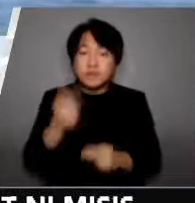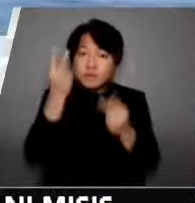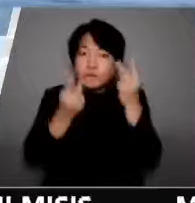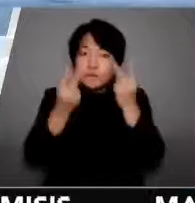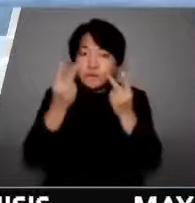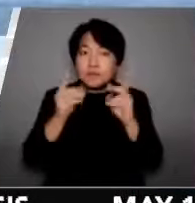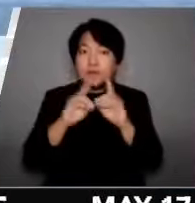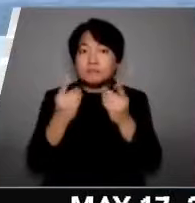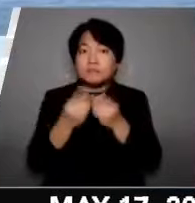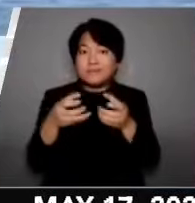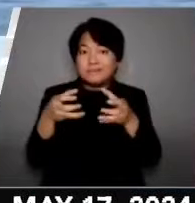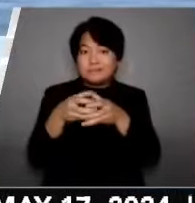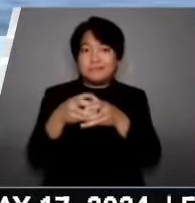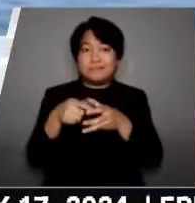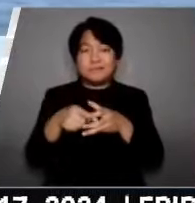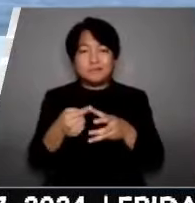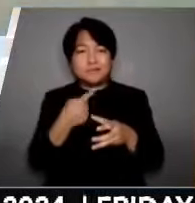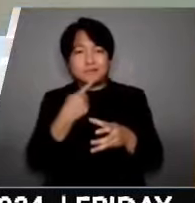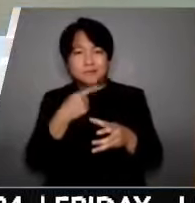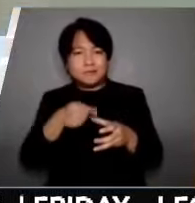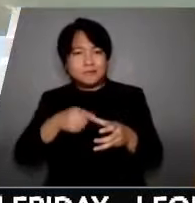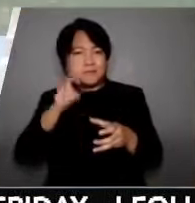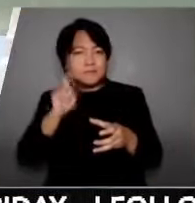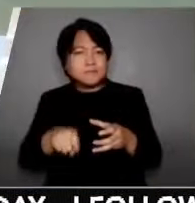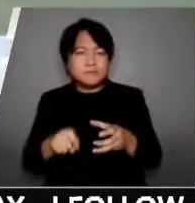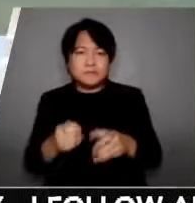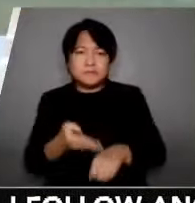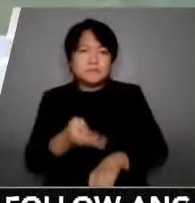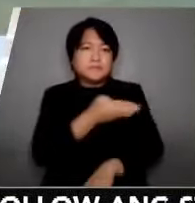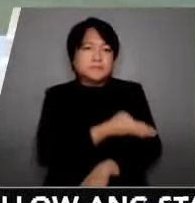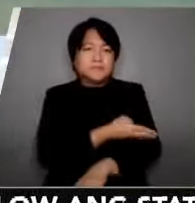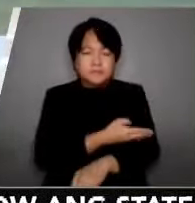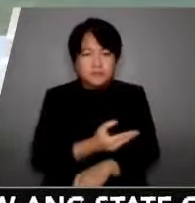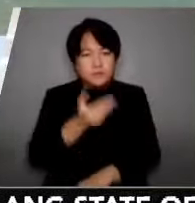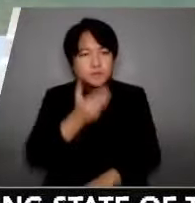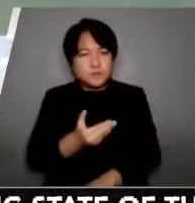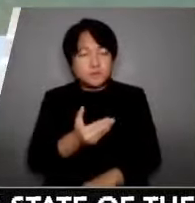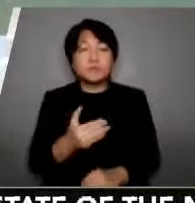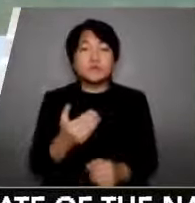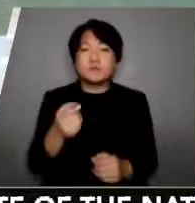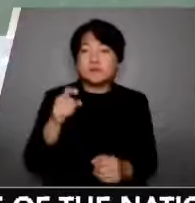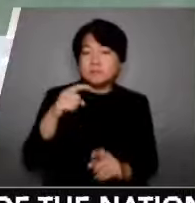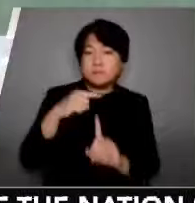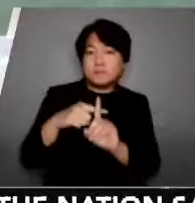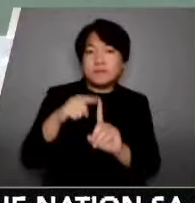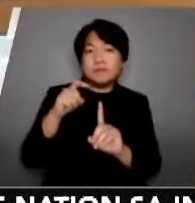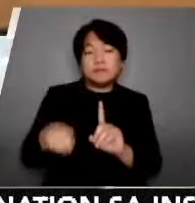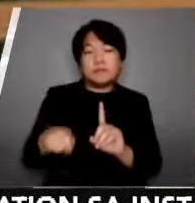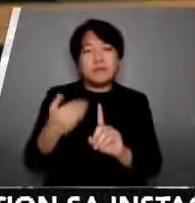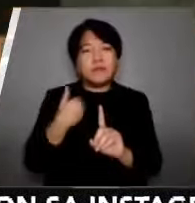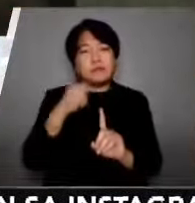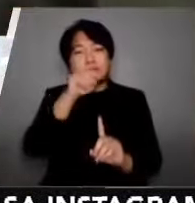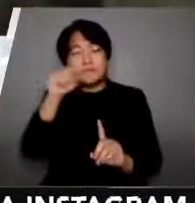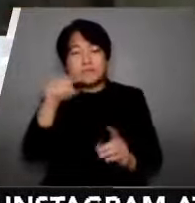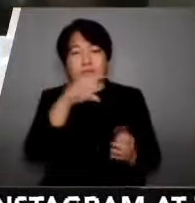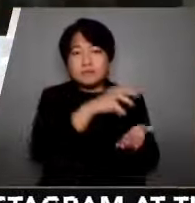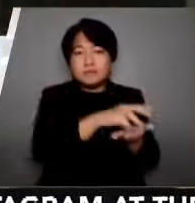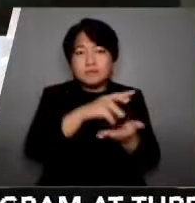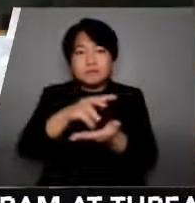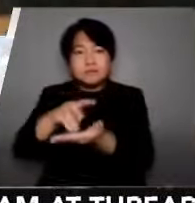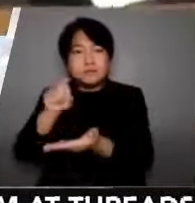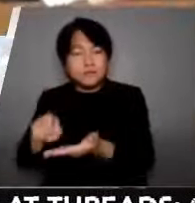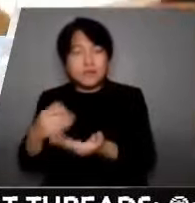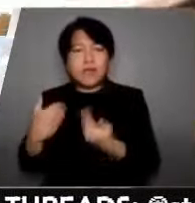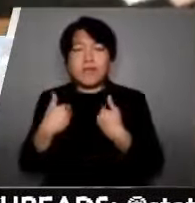kalidad na tourism infrastructure projects kabilang ang pagtatayo ng tourist rest areas sa iba't ibang lugar kanina pinangunahan ni